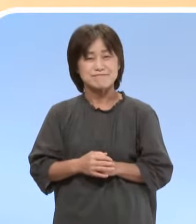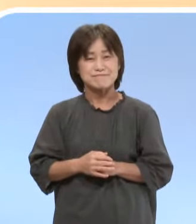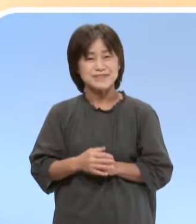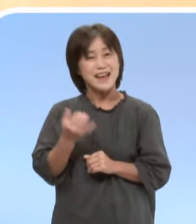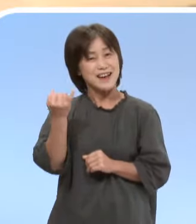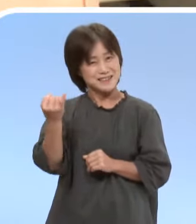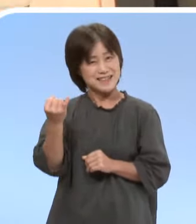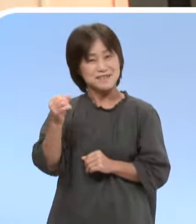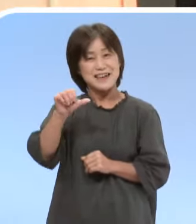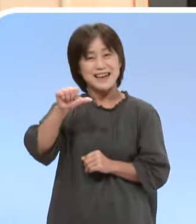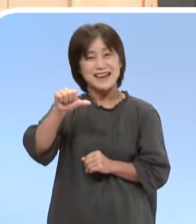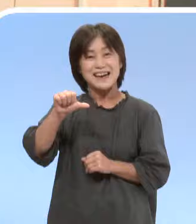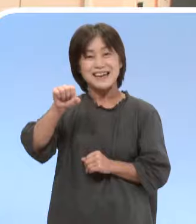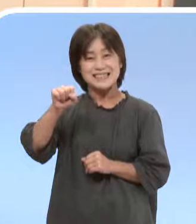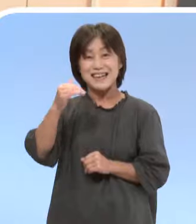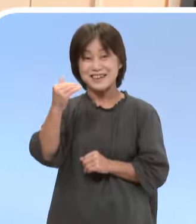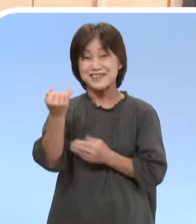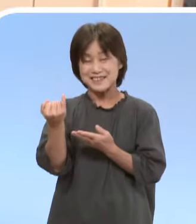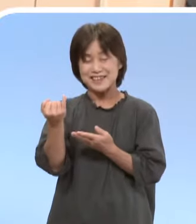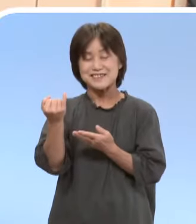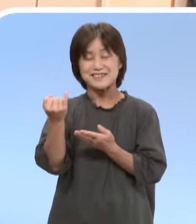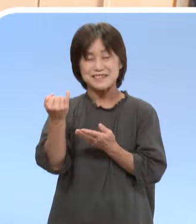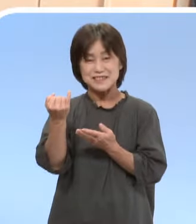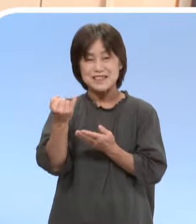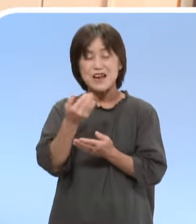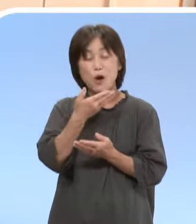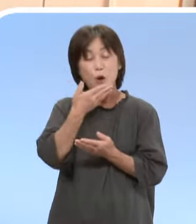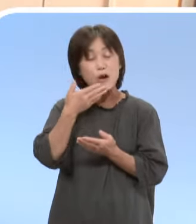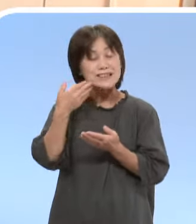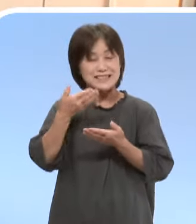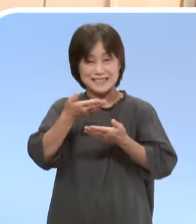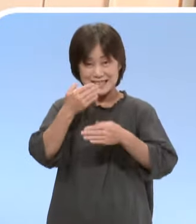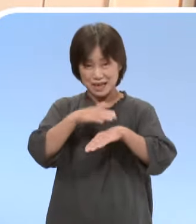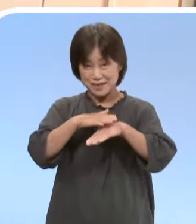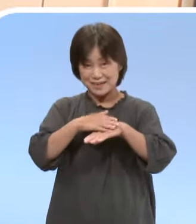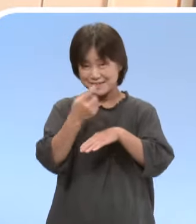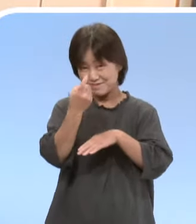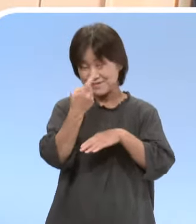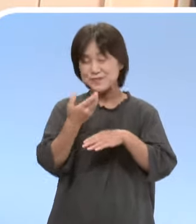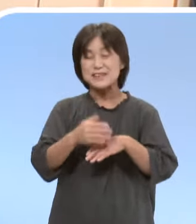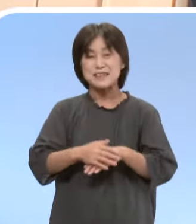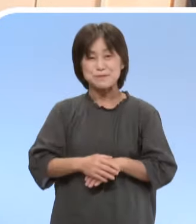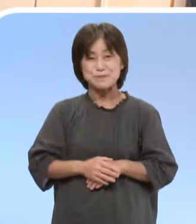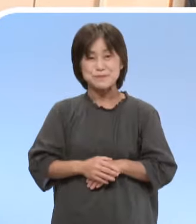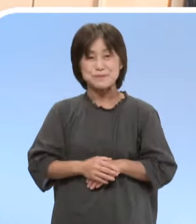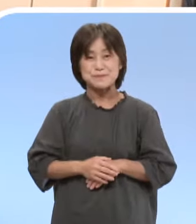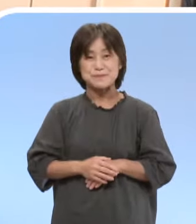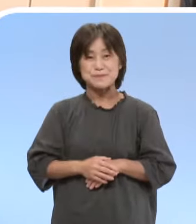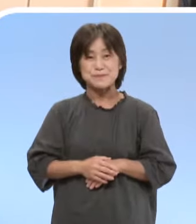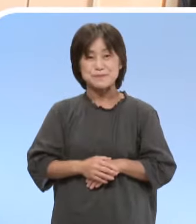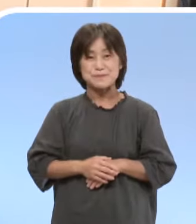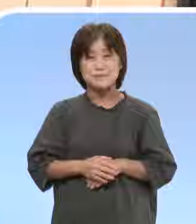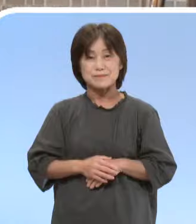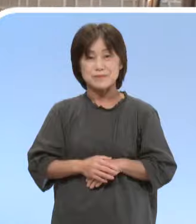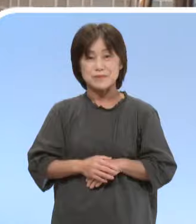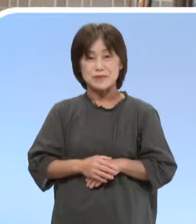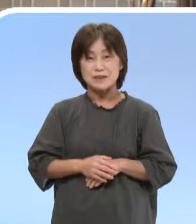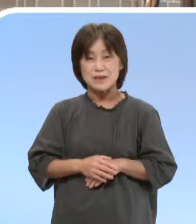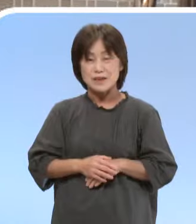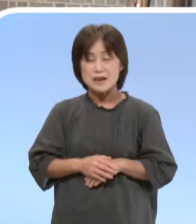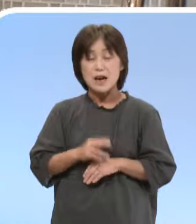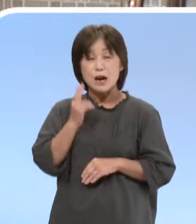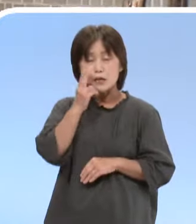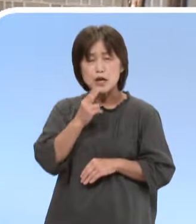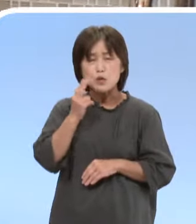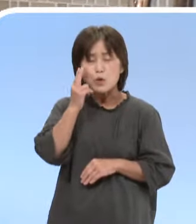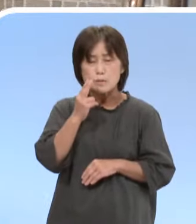ということで奥様の朝子さんに絹里芋の美味しい食べ方を教えていただきました。 里芋